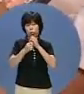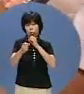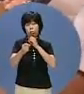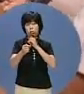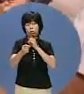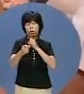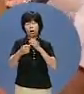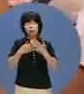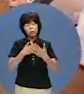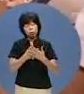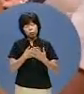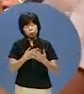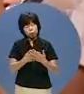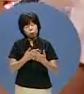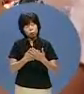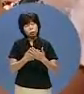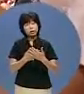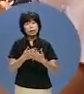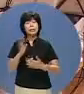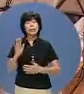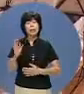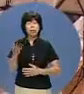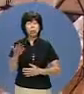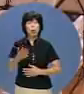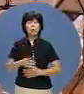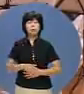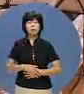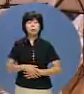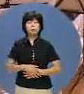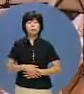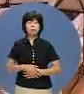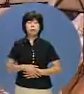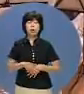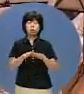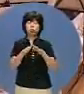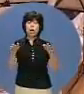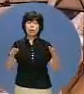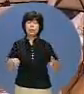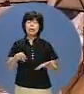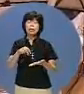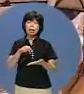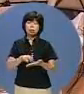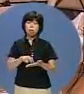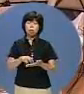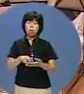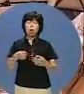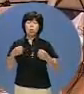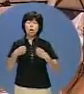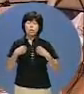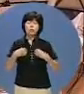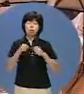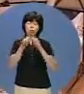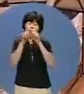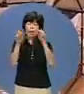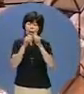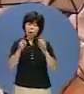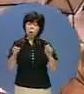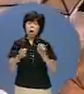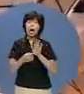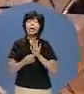を前にやや緊張気味の様子でしたが、いざステージに上がると練習の成果を十分に発揮